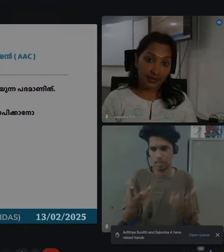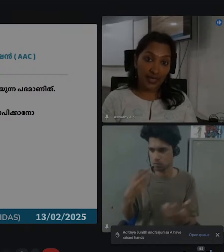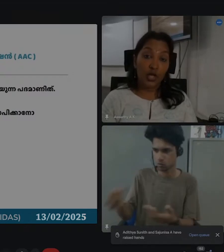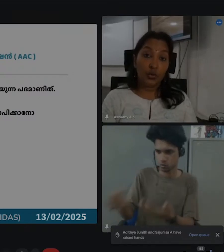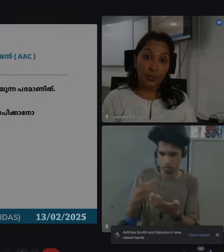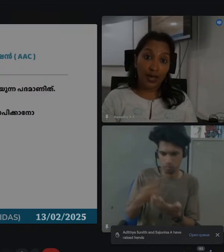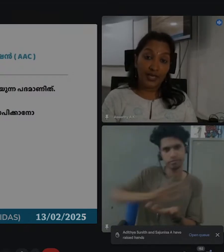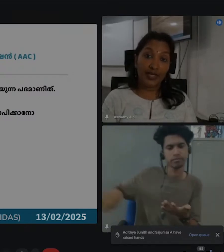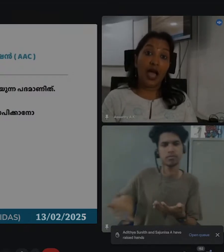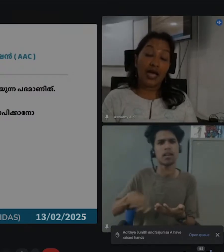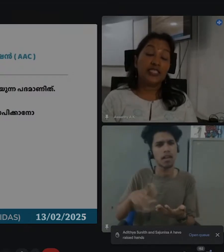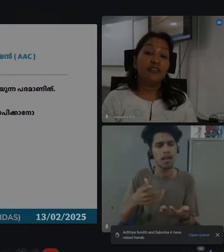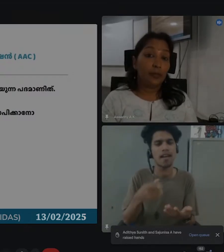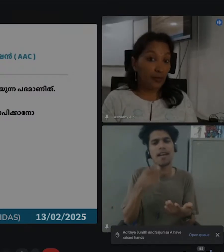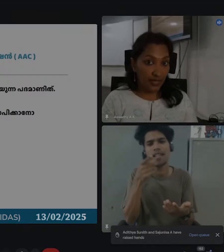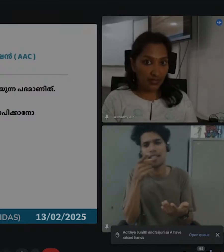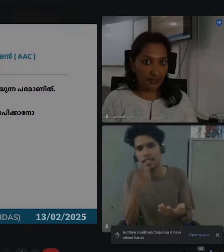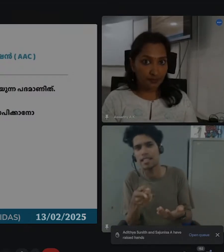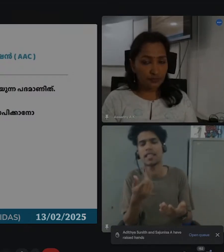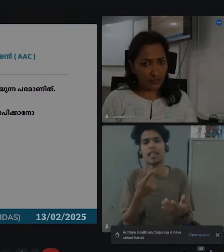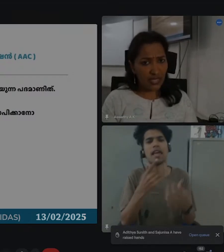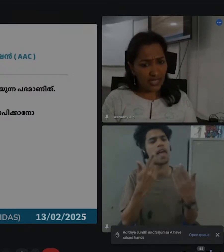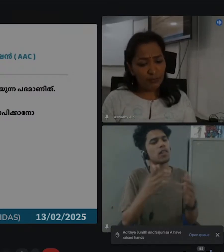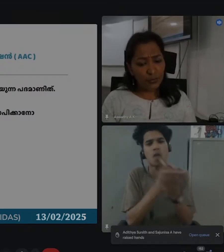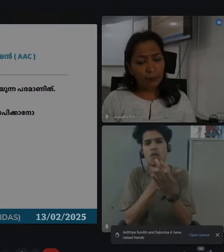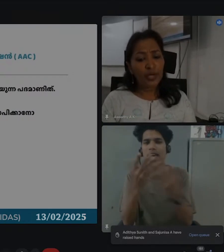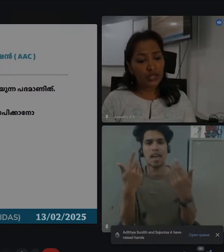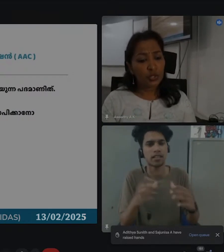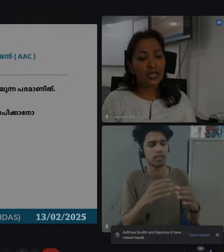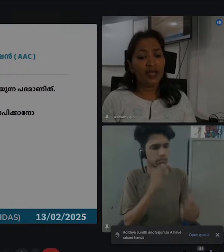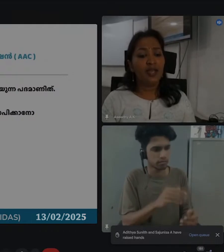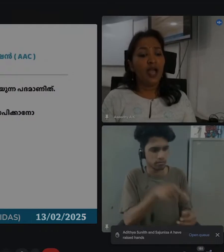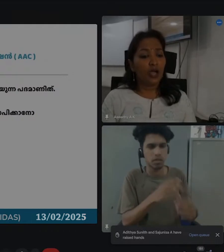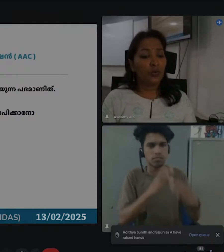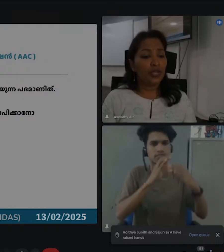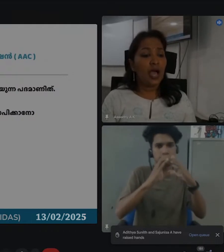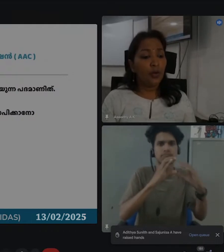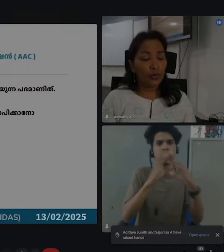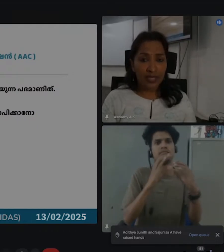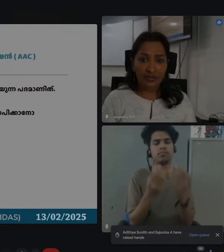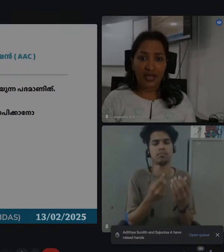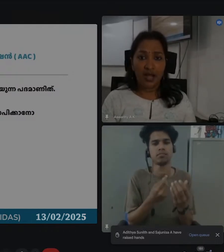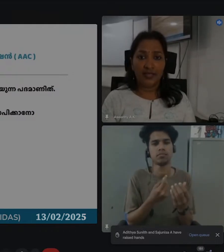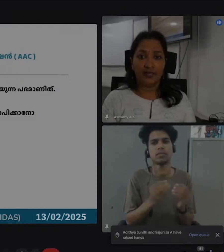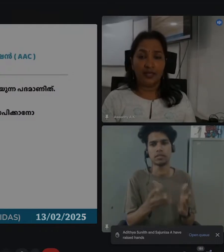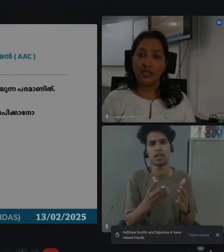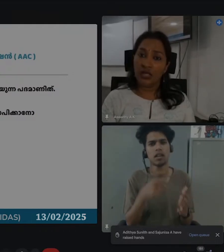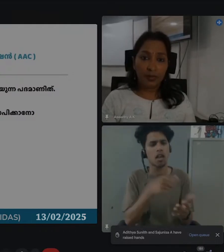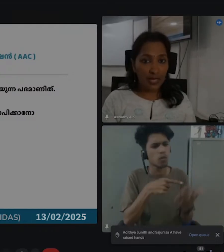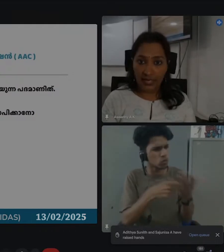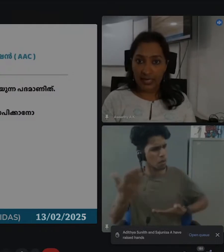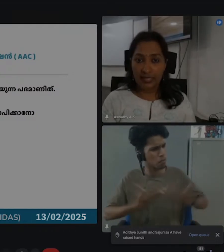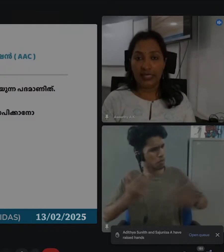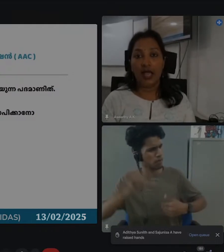ഒരു തരത്തിൽ കുഞ്ഞുമായിട്ട് ആശയവിനിമയം നടത്തുക. കാര്യം കുഞ്ഞിനിപ്പോ എന്തുകൊണ്ടാണ് ആ കുഞ്ഞ് ആ ഒരു ബിഹേവിയർ കാണിക്കുന്നത്